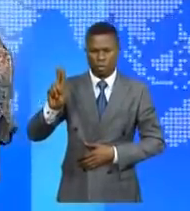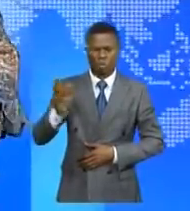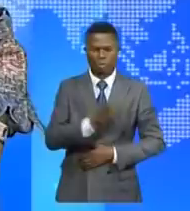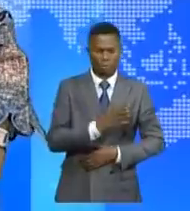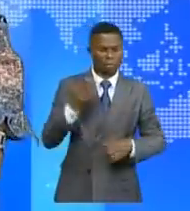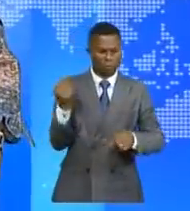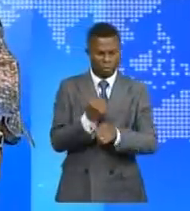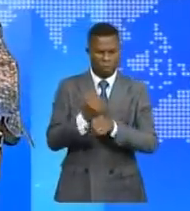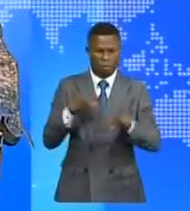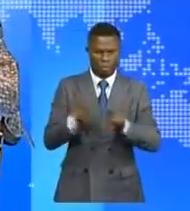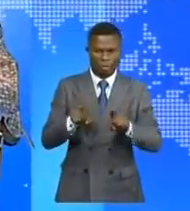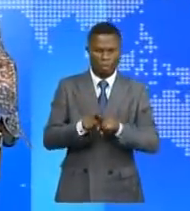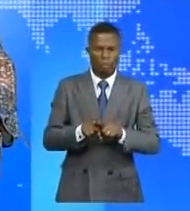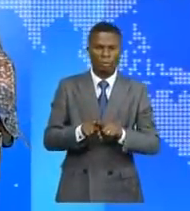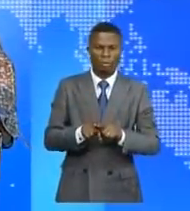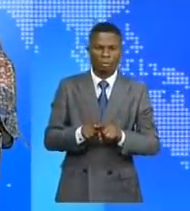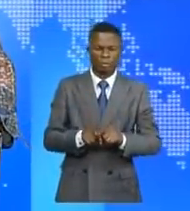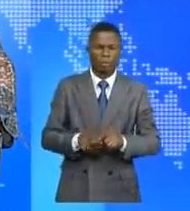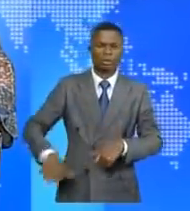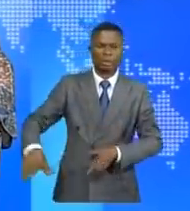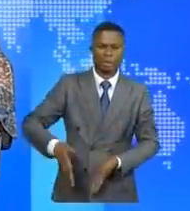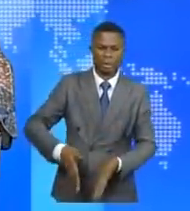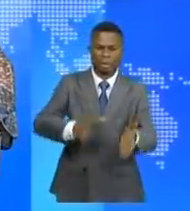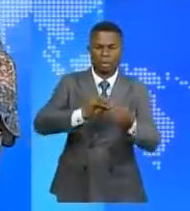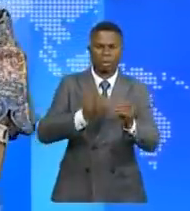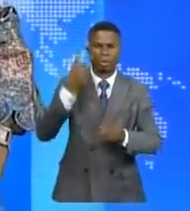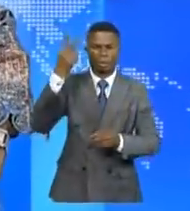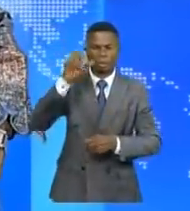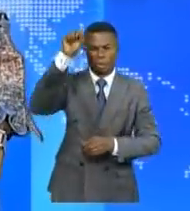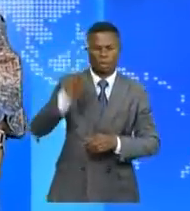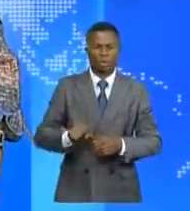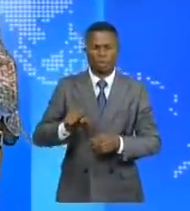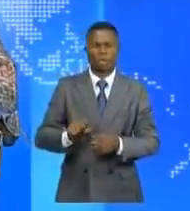Même exercice avec les travaux sur la nationale numéro 2 dans le sud Kivu.